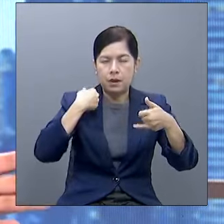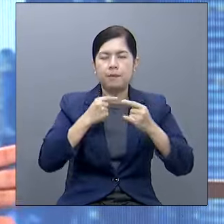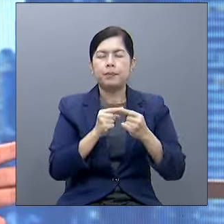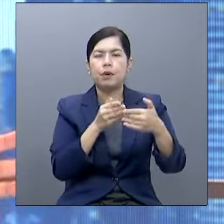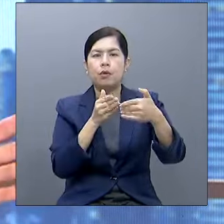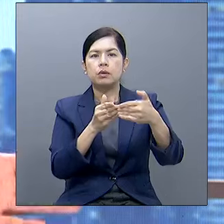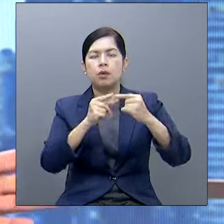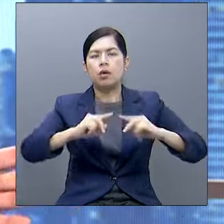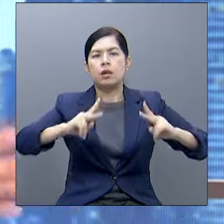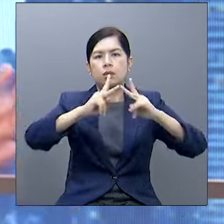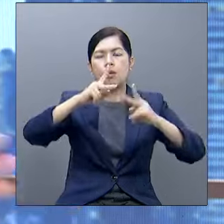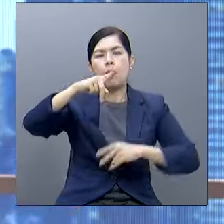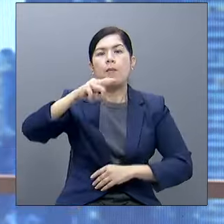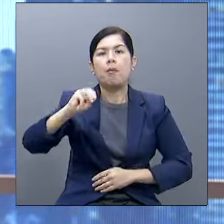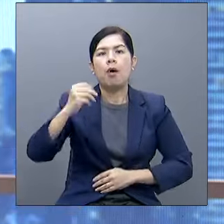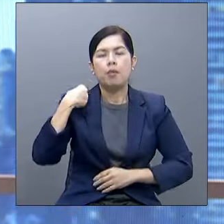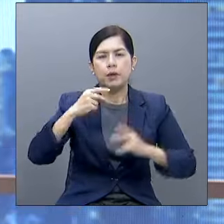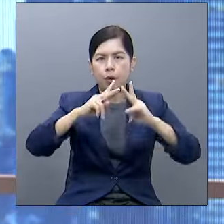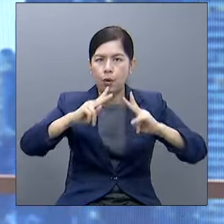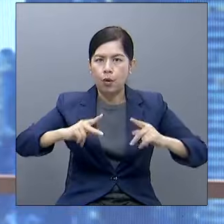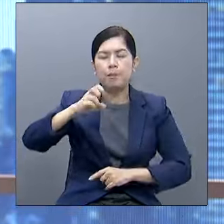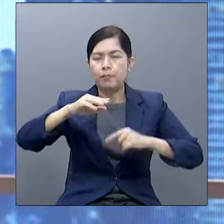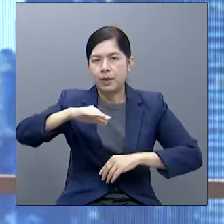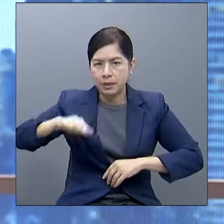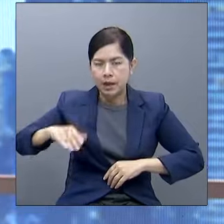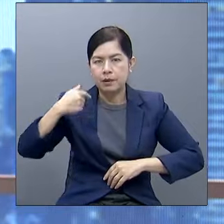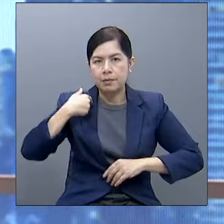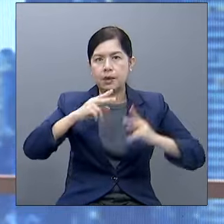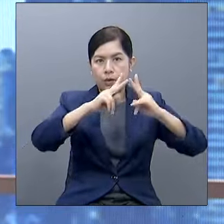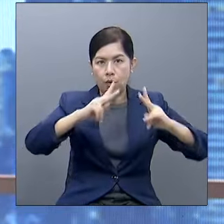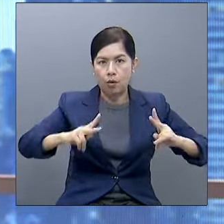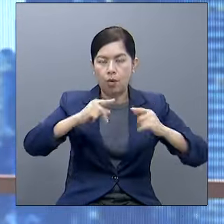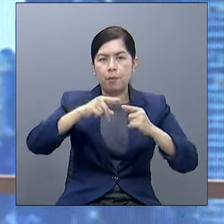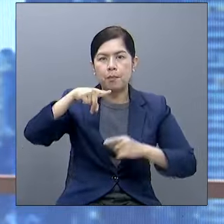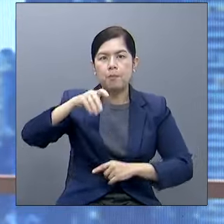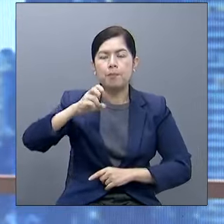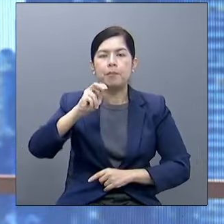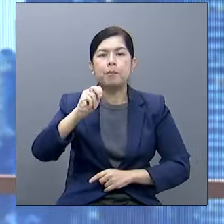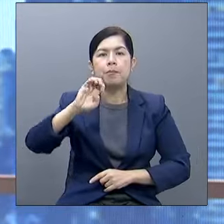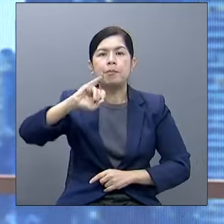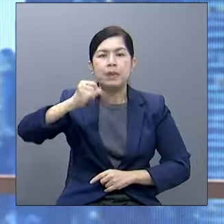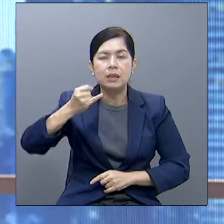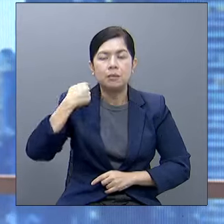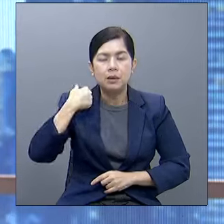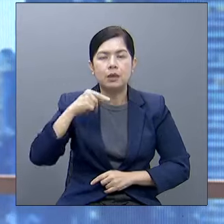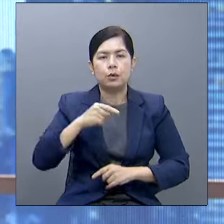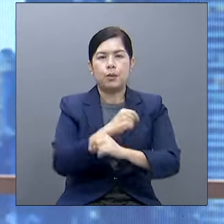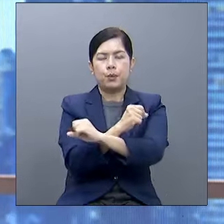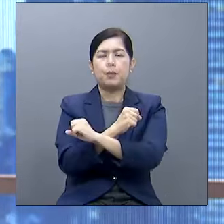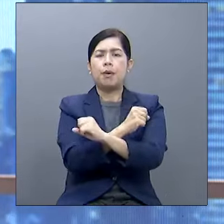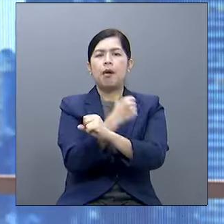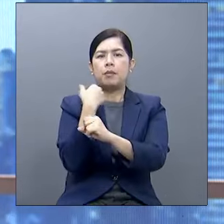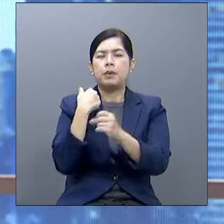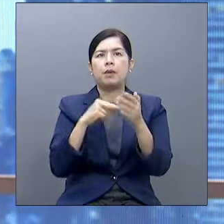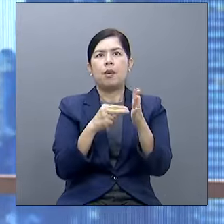ที่พม.ก็ได ้ กรมเด็กนะกรมเด็กหรือกรมพินิจกับกรมพินิจเนี่ยจะอยู่ที่ทางกระทรวงยุติธรรมนะครับติดต่อเพื่อขอเขาเองก็เหมือนค